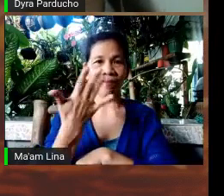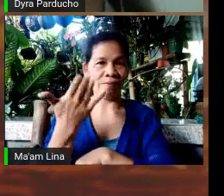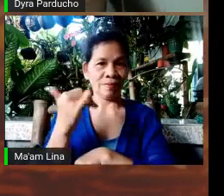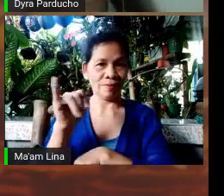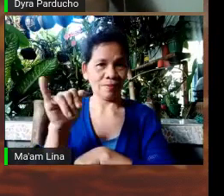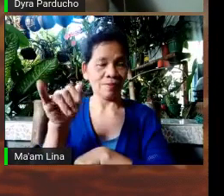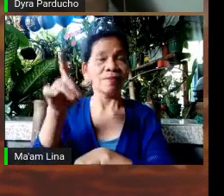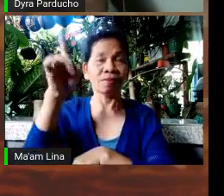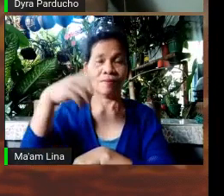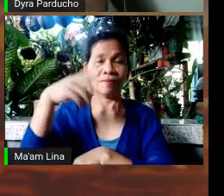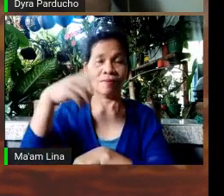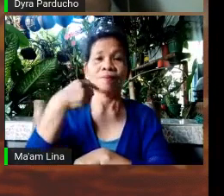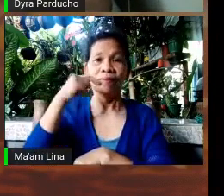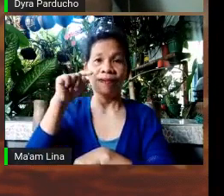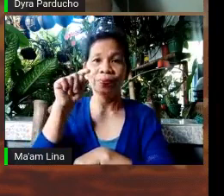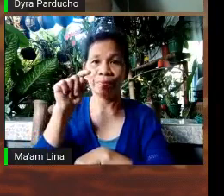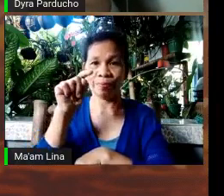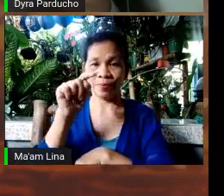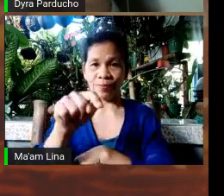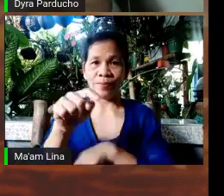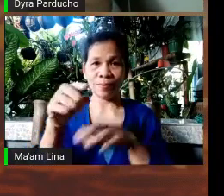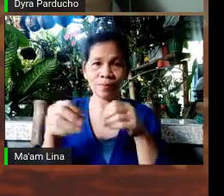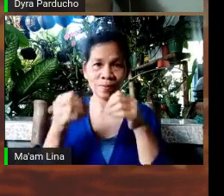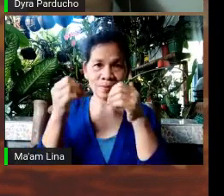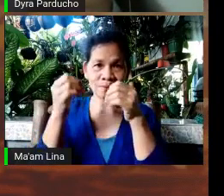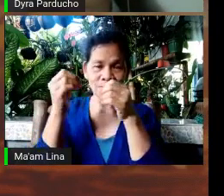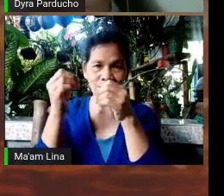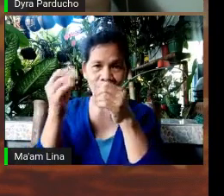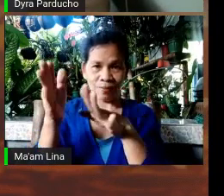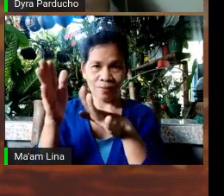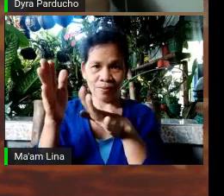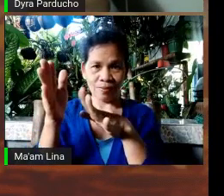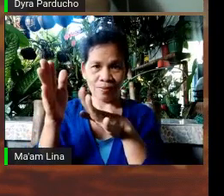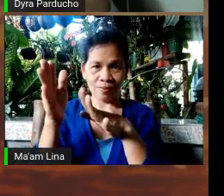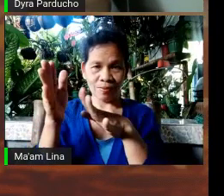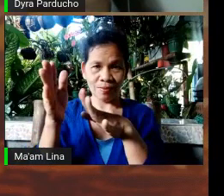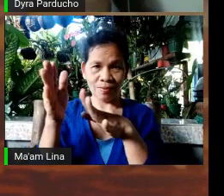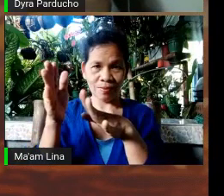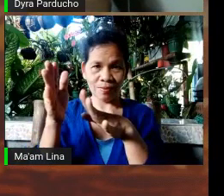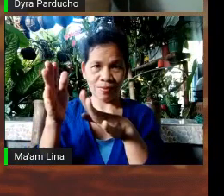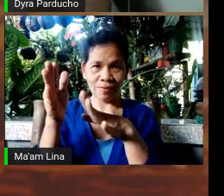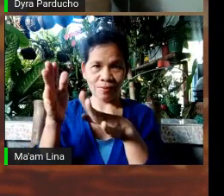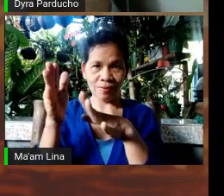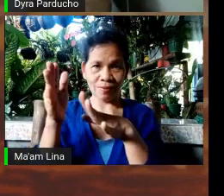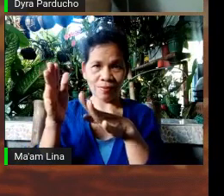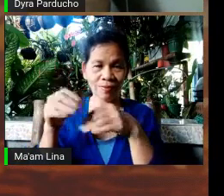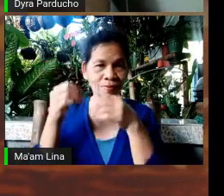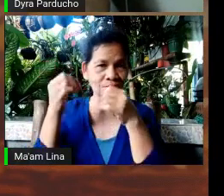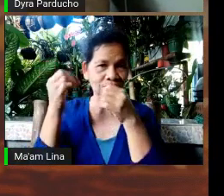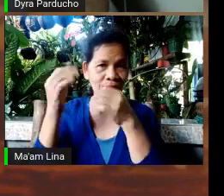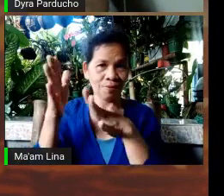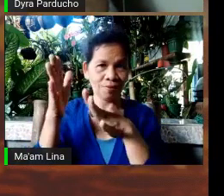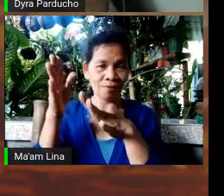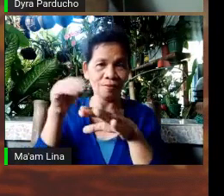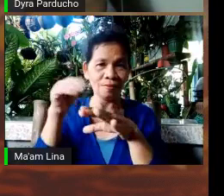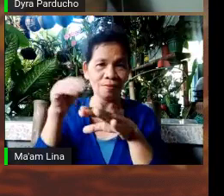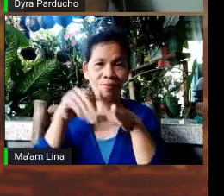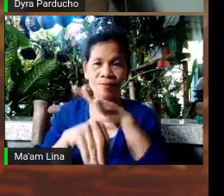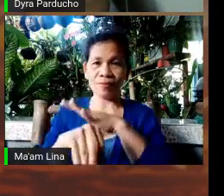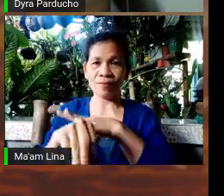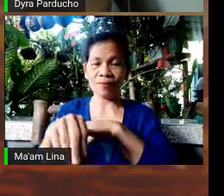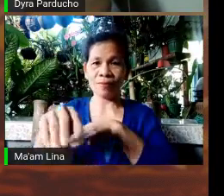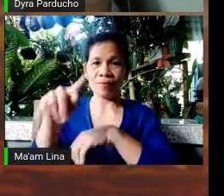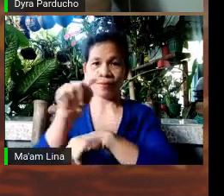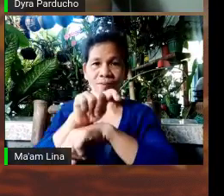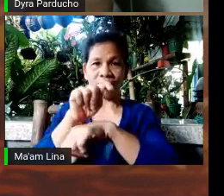ng Panginoon po na maghahandog sila doon po, naghahandog po sila doon sa tabernakulo para